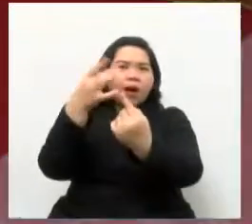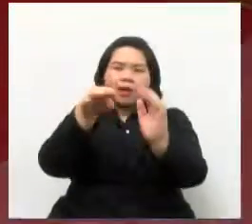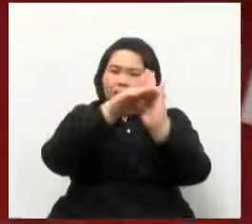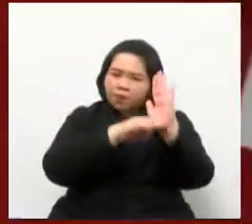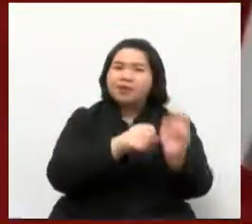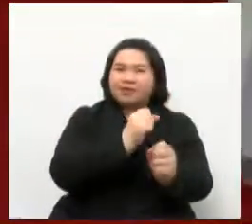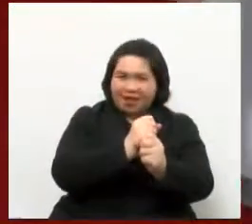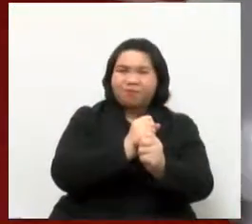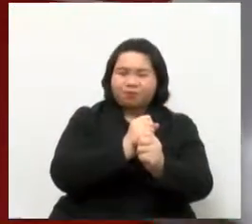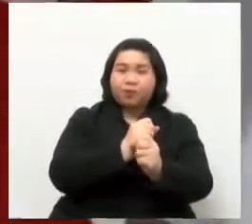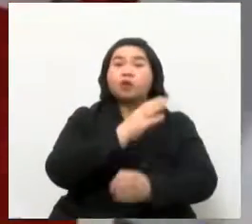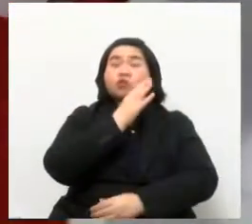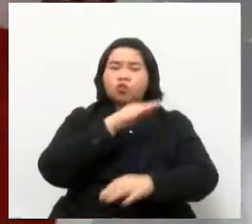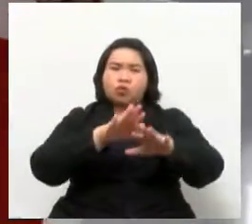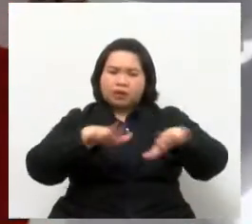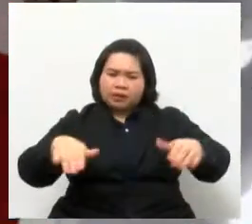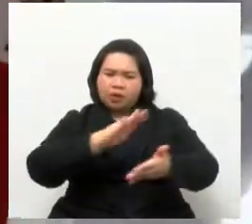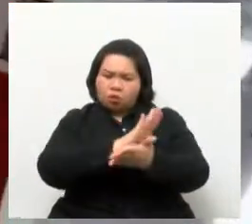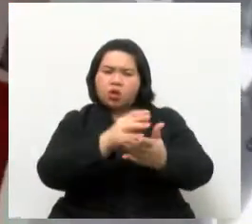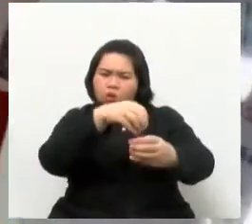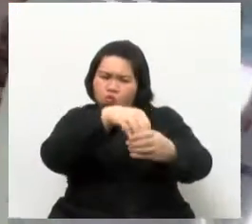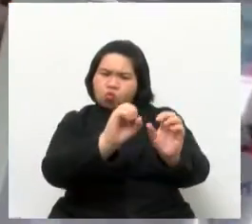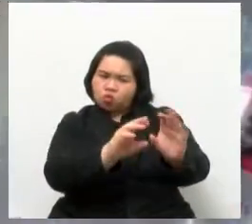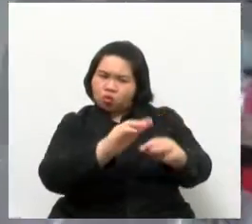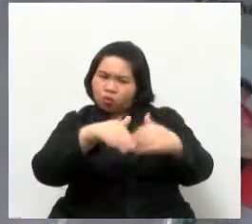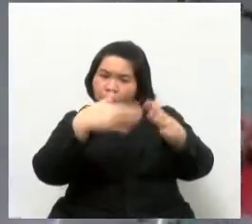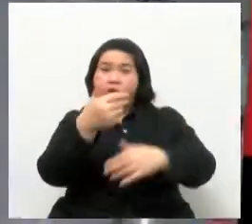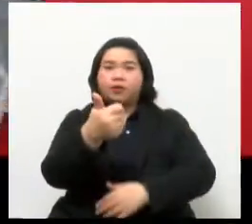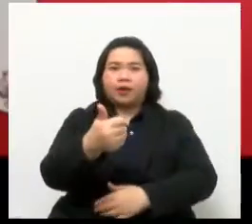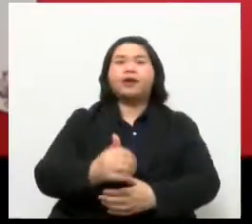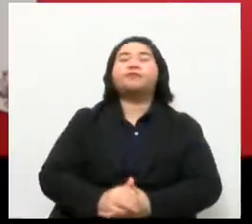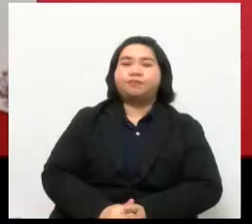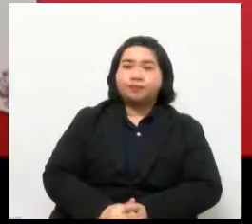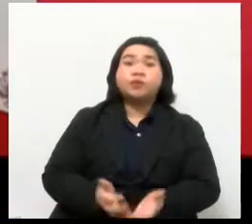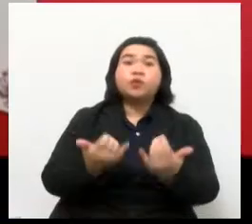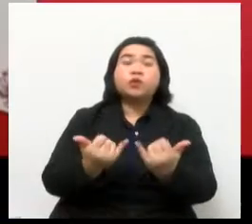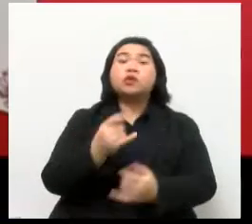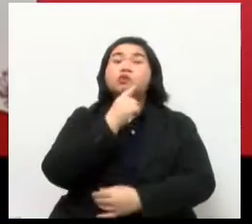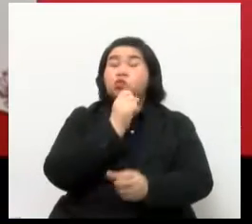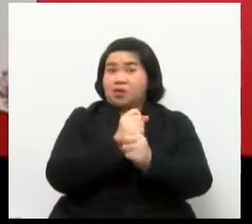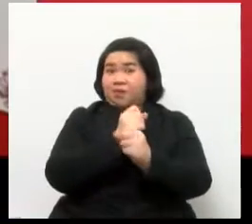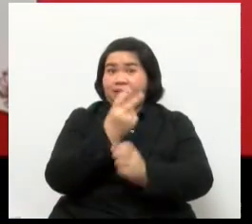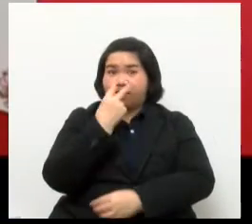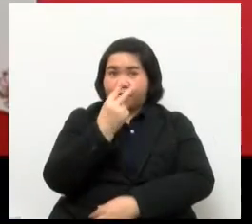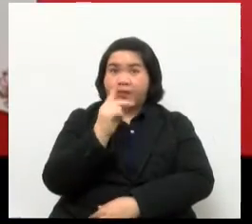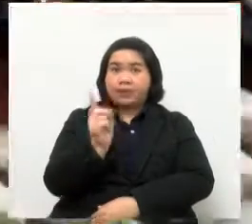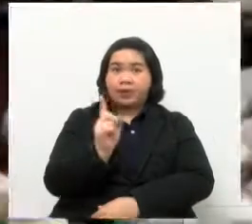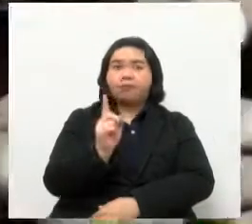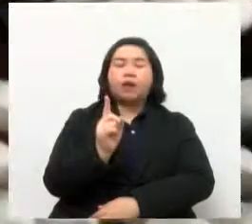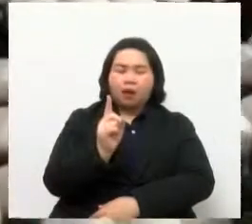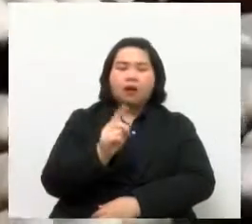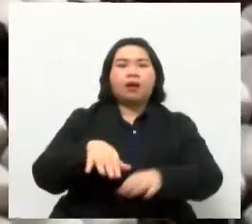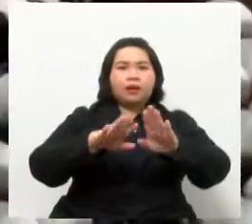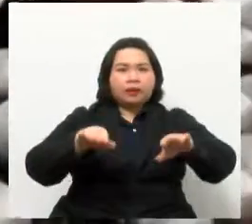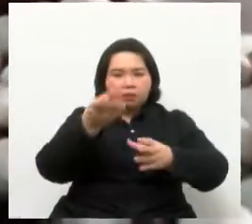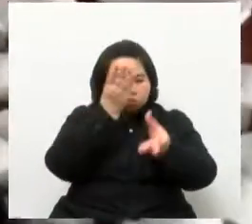ร้างความยั่งยืนให้กับโรงเรียนผลจากการดำเนินงานพบว่านักเรียนนำความ